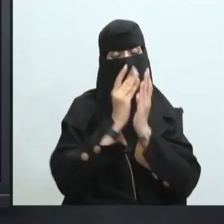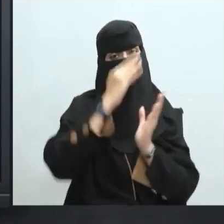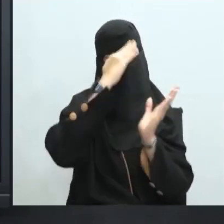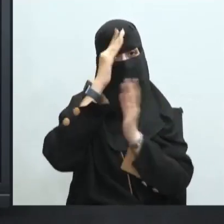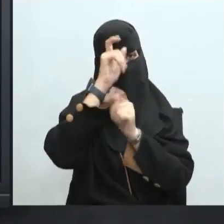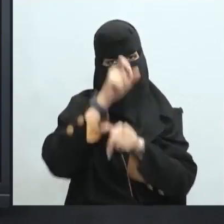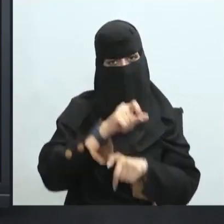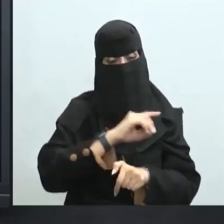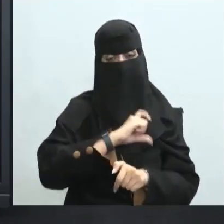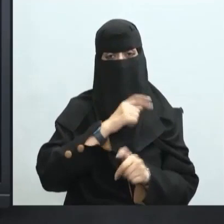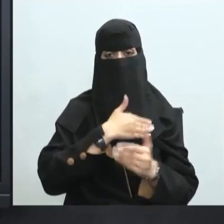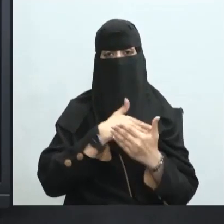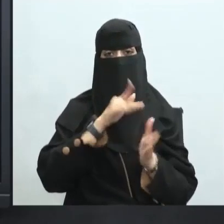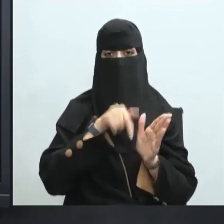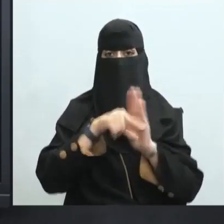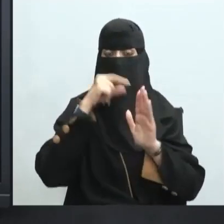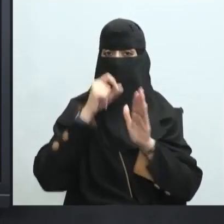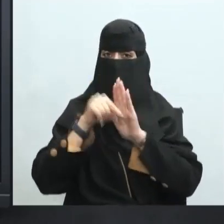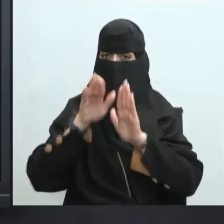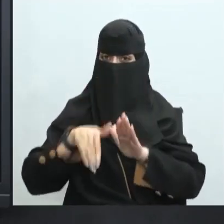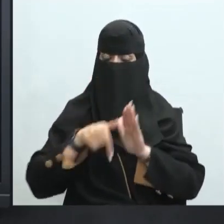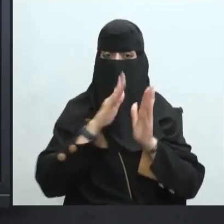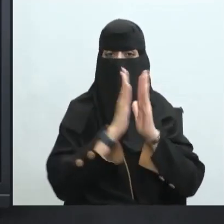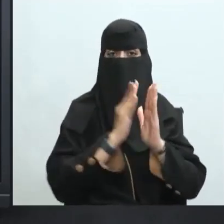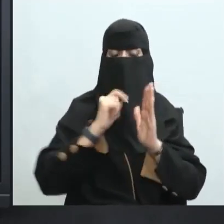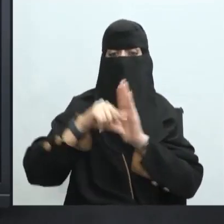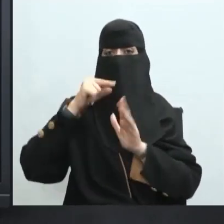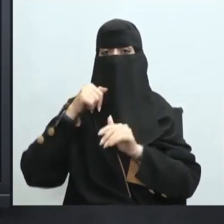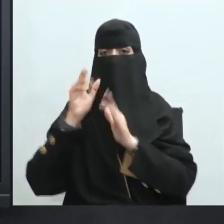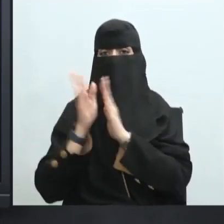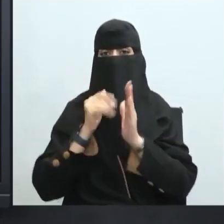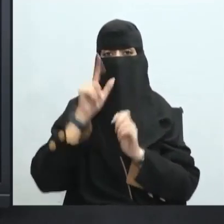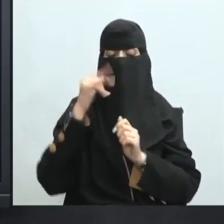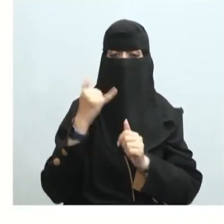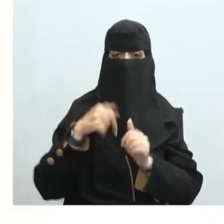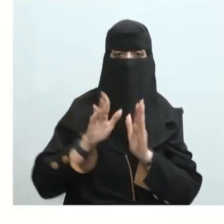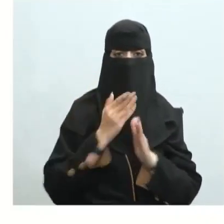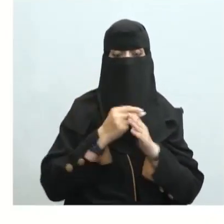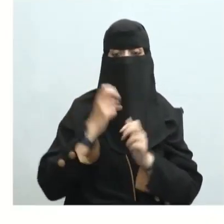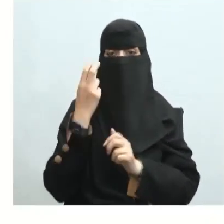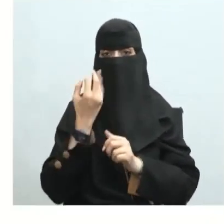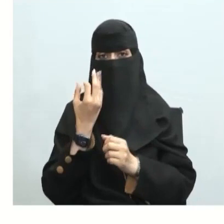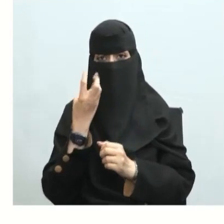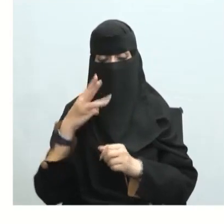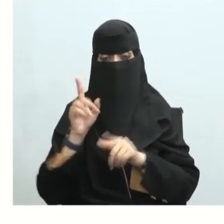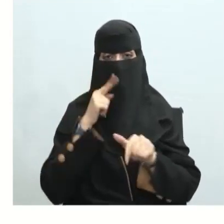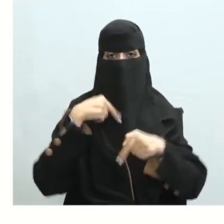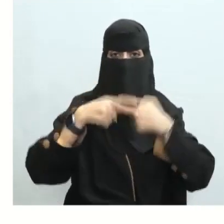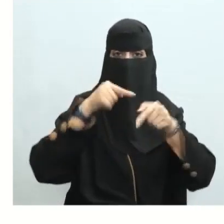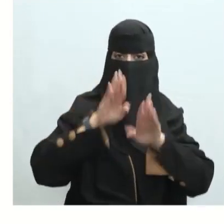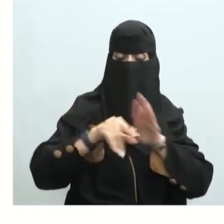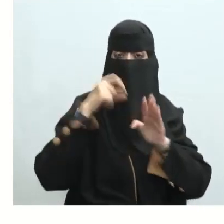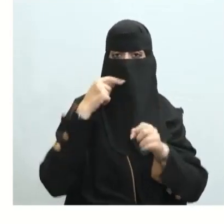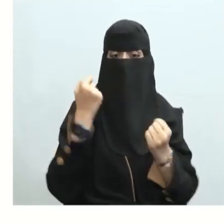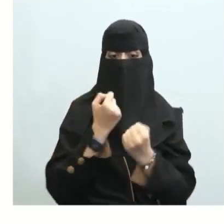بكم اعزائي الطلاب والطالبات في درس جديد من دروس الكفايات اللغويه للصف الثاني الثانوي اليوم نستكمل الحديث في